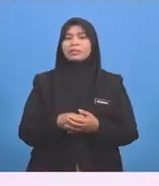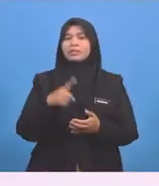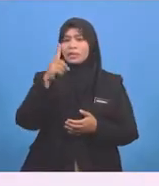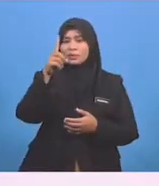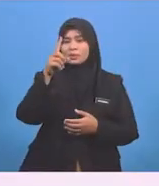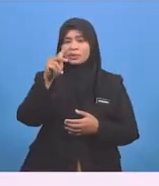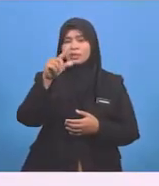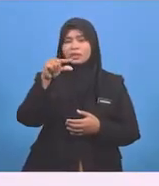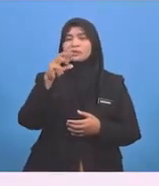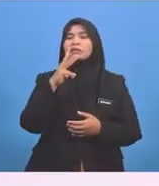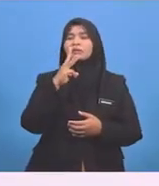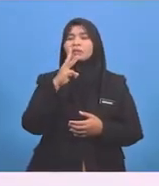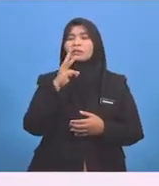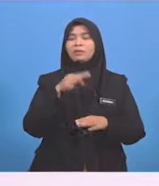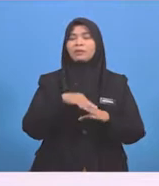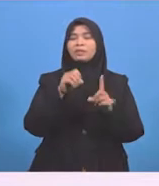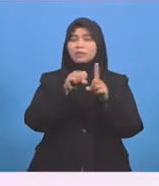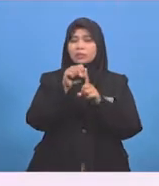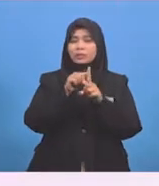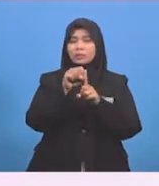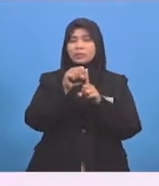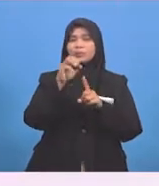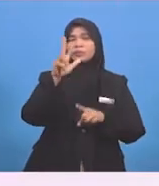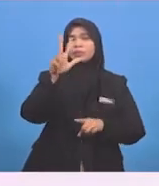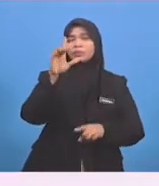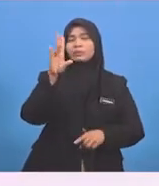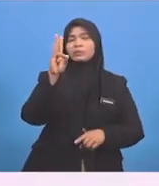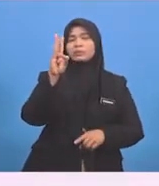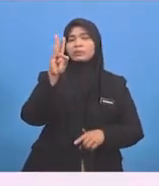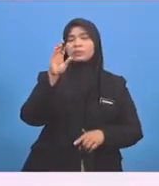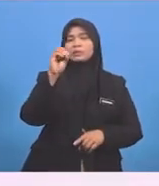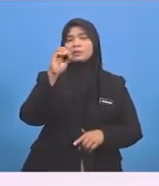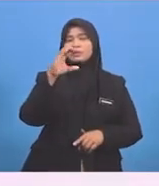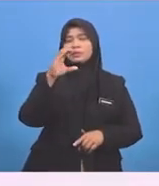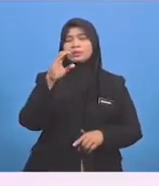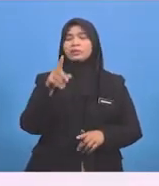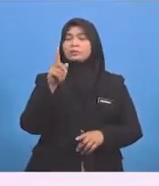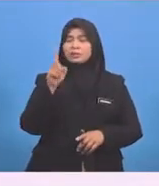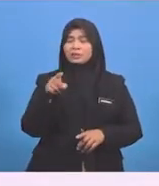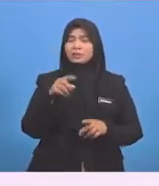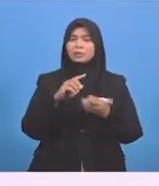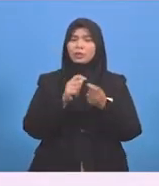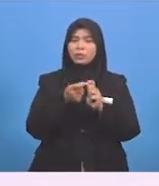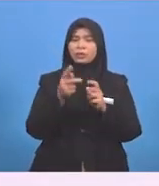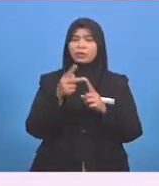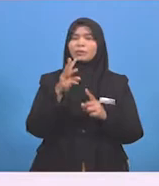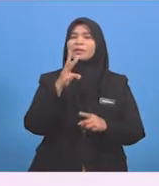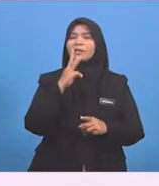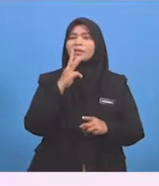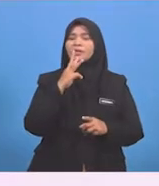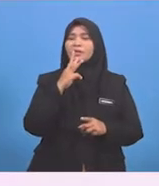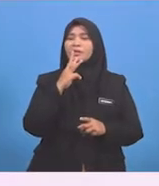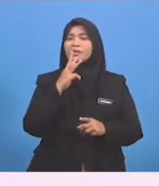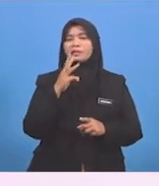1 kilogram air pada suhu 37 darjah Celsius perlu ditukar kepada air